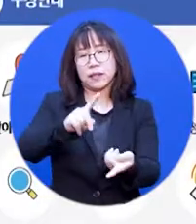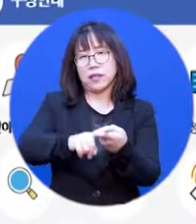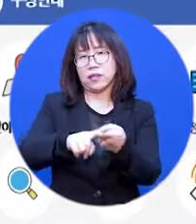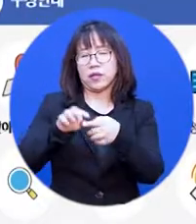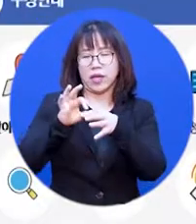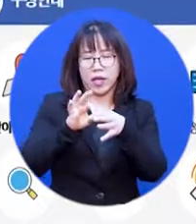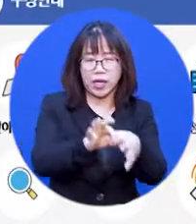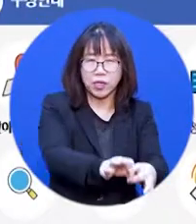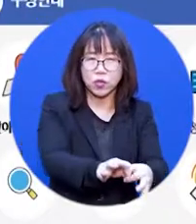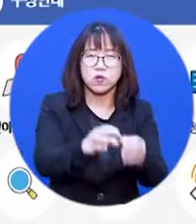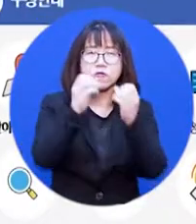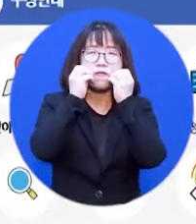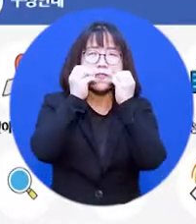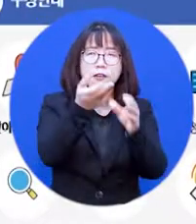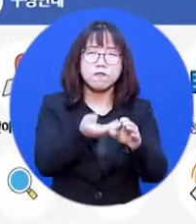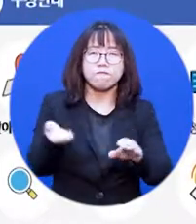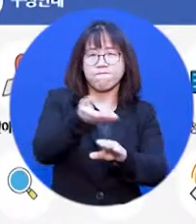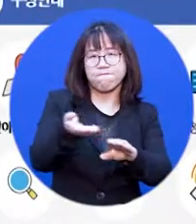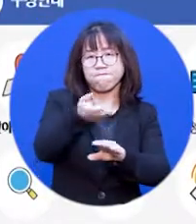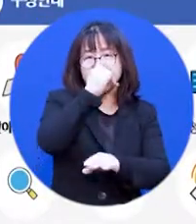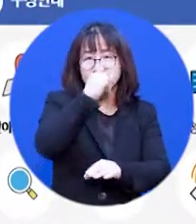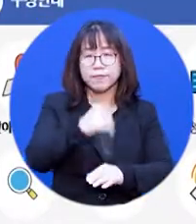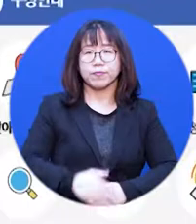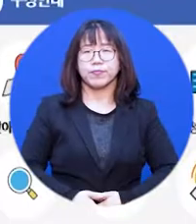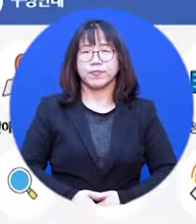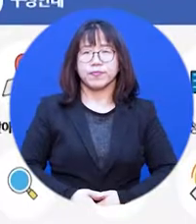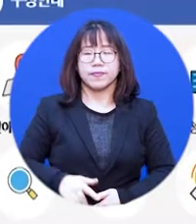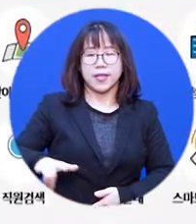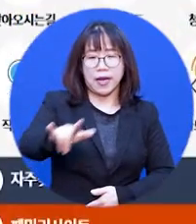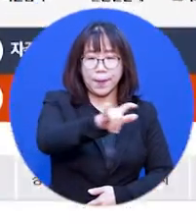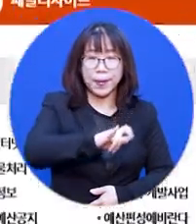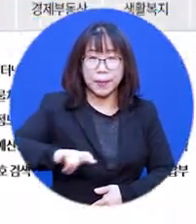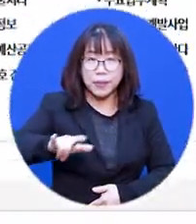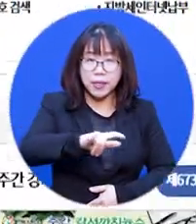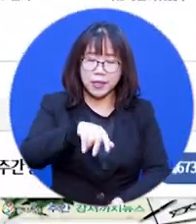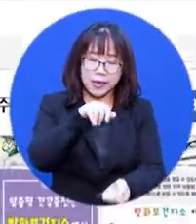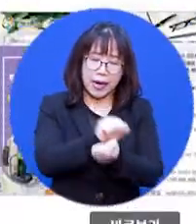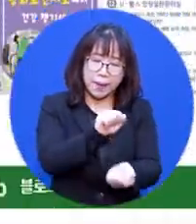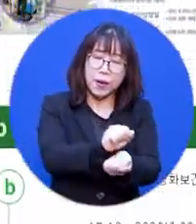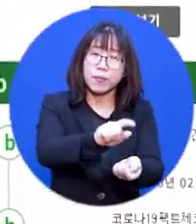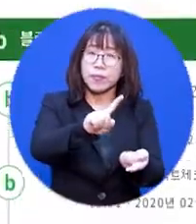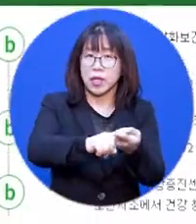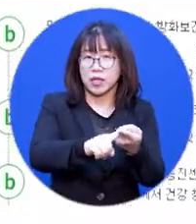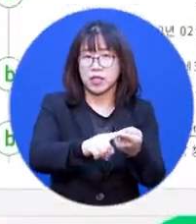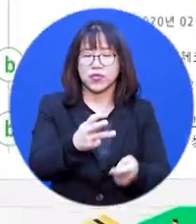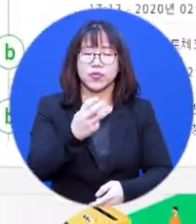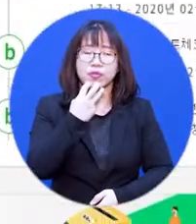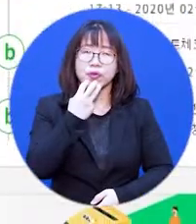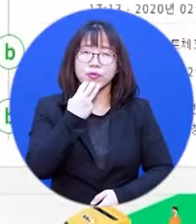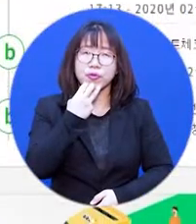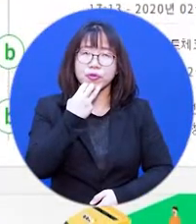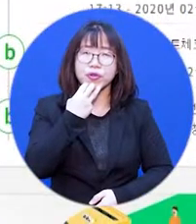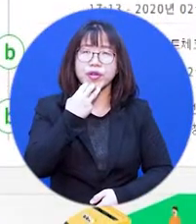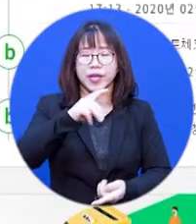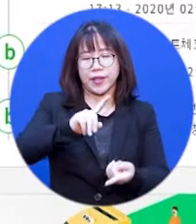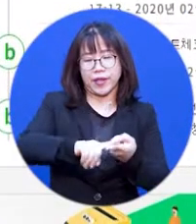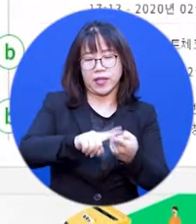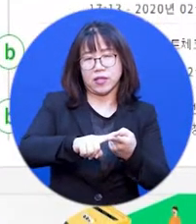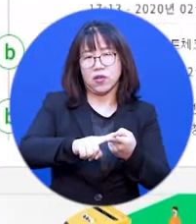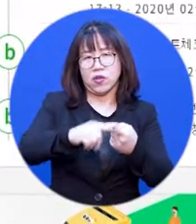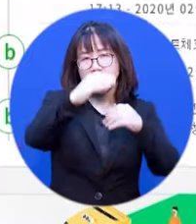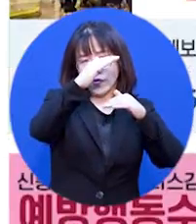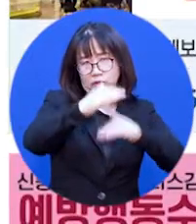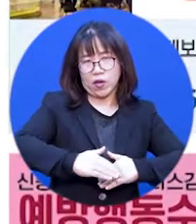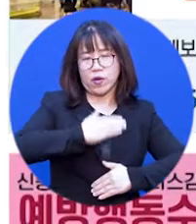수시로 업데이트됩니다. 또한 매일 오후 3시 신종 코로나 바이러스 감염증 서울시 1일 보고 생중계